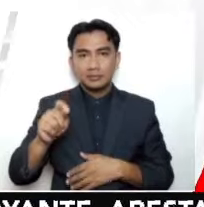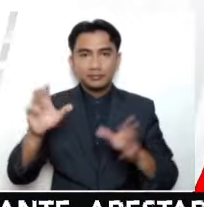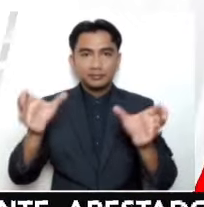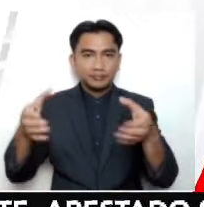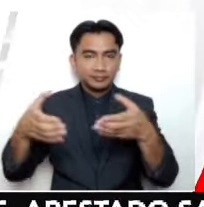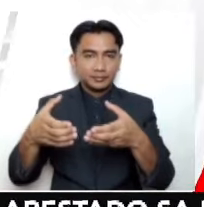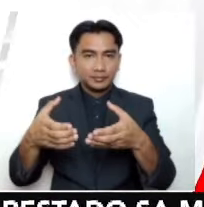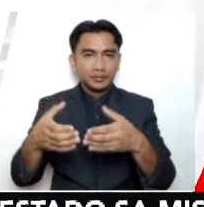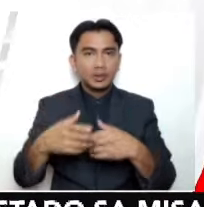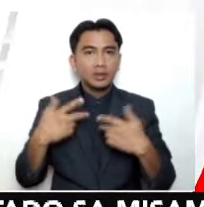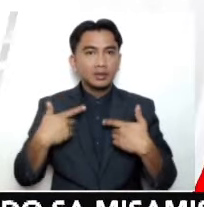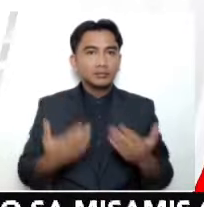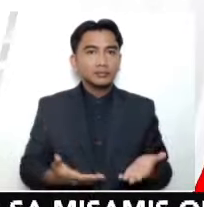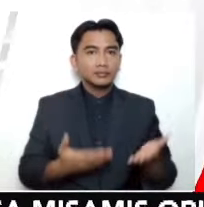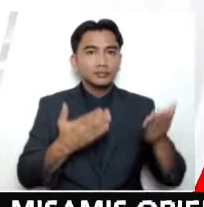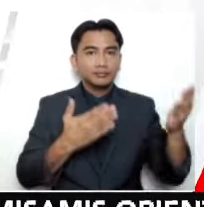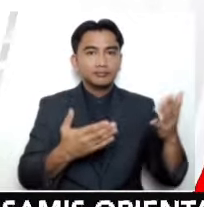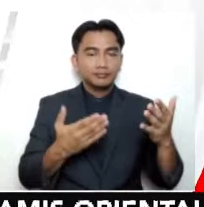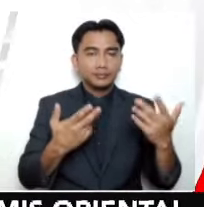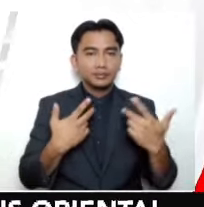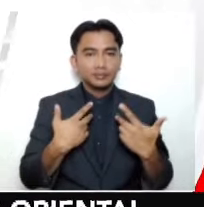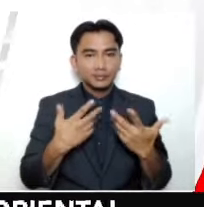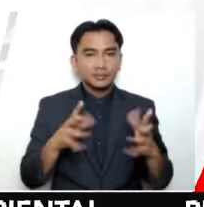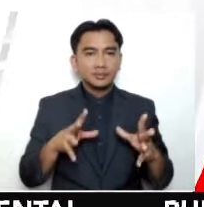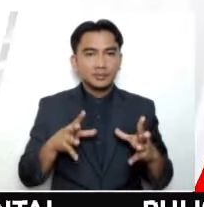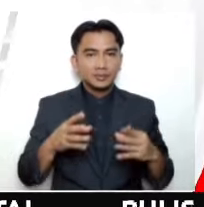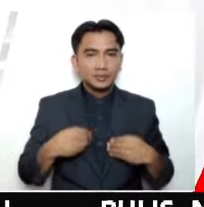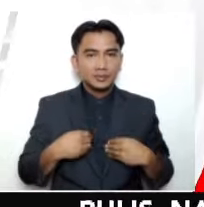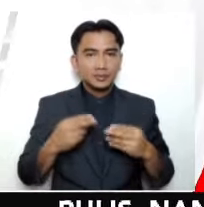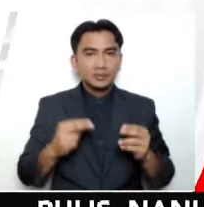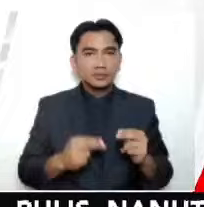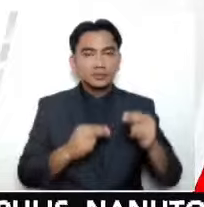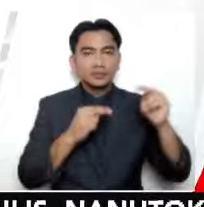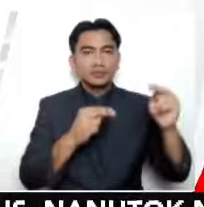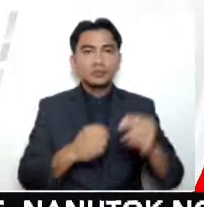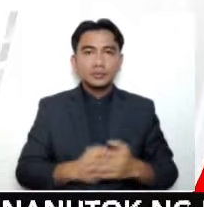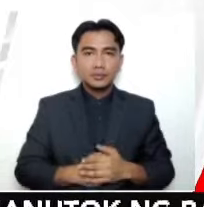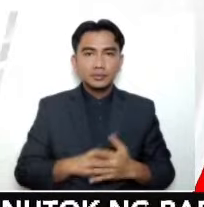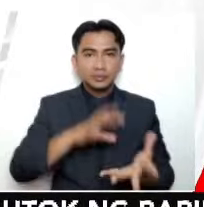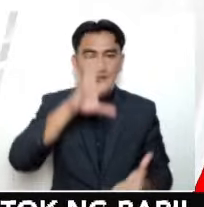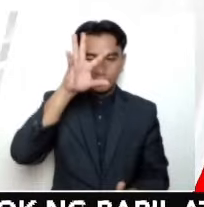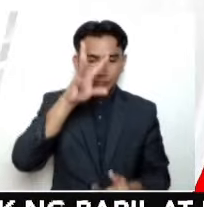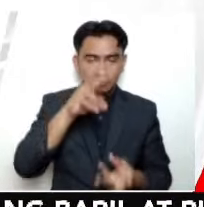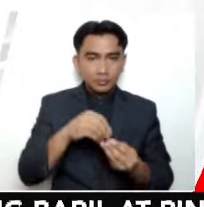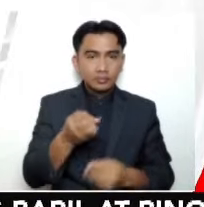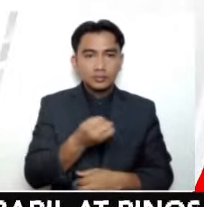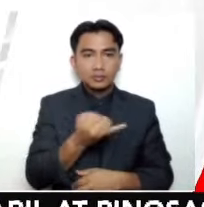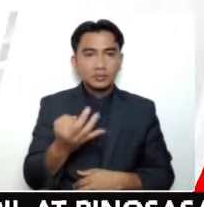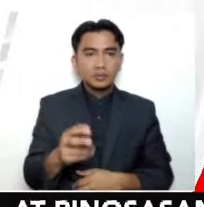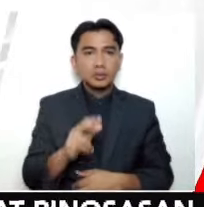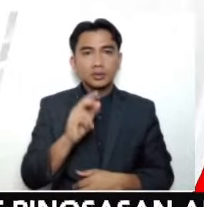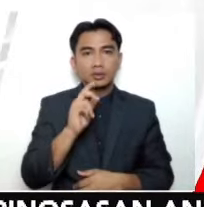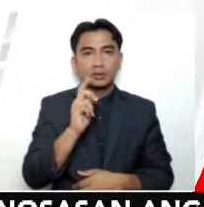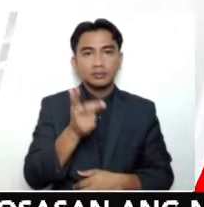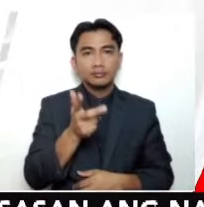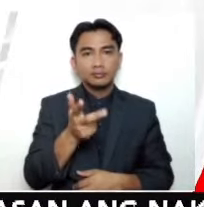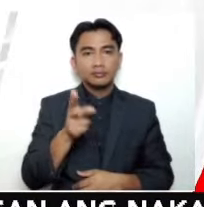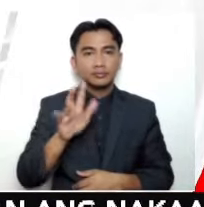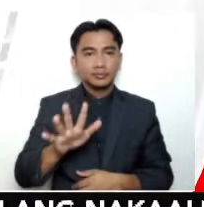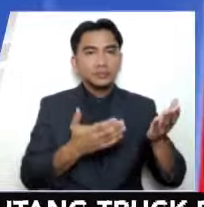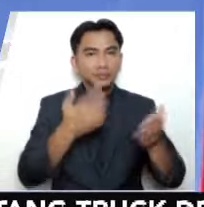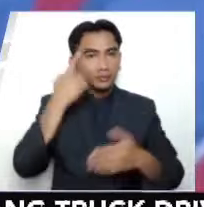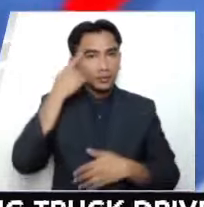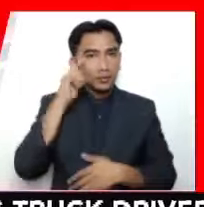Nomination at Certificate of Acceptance of Nomination. Sa kabuuan, 35 na ang mga party list na naghain ng COC.